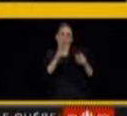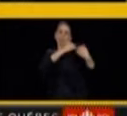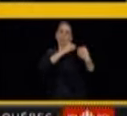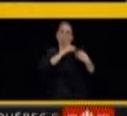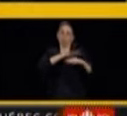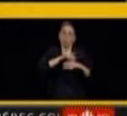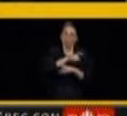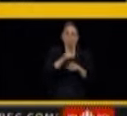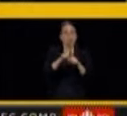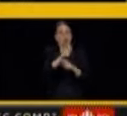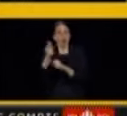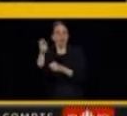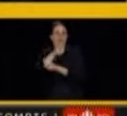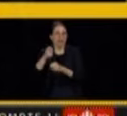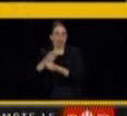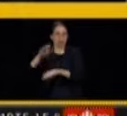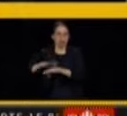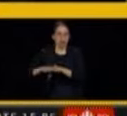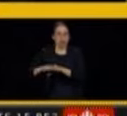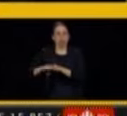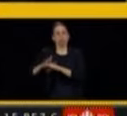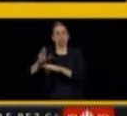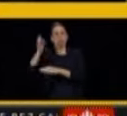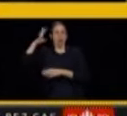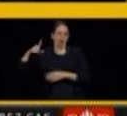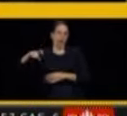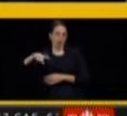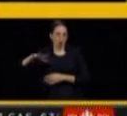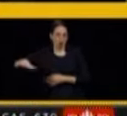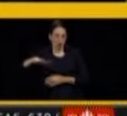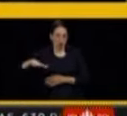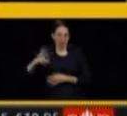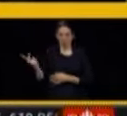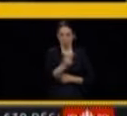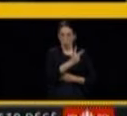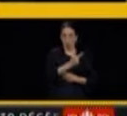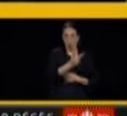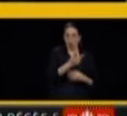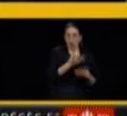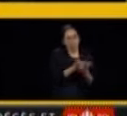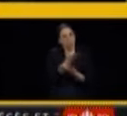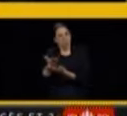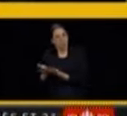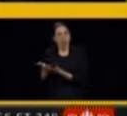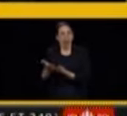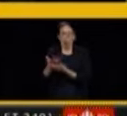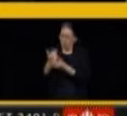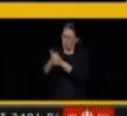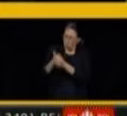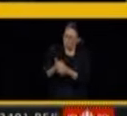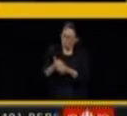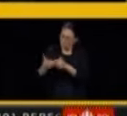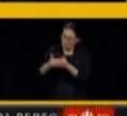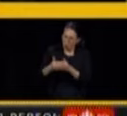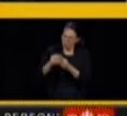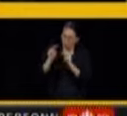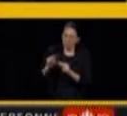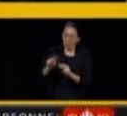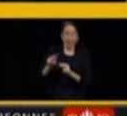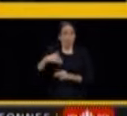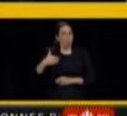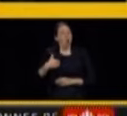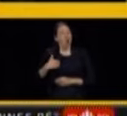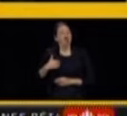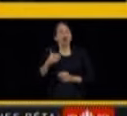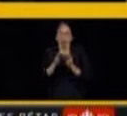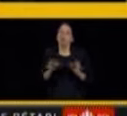Et on a suivi ce dossier-là à la trace parce qu'on sait combien c'est important les traitements en cancer. Donc, comme on a toujours